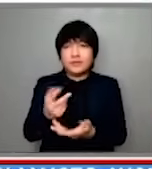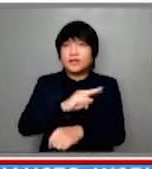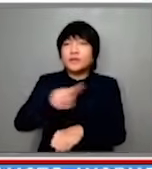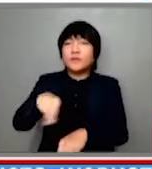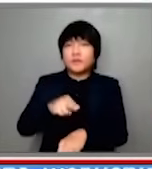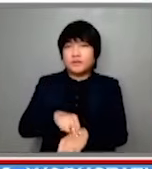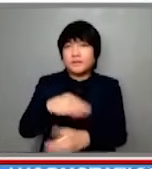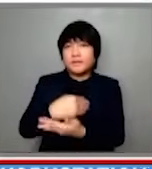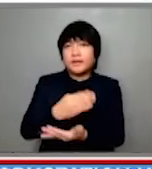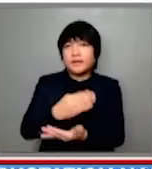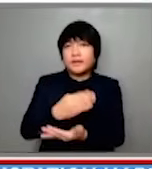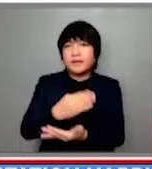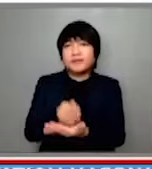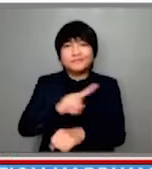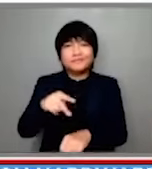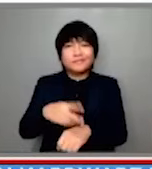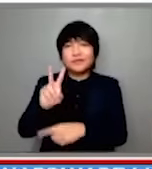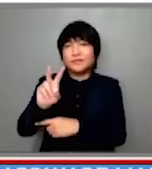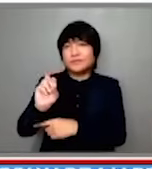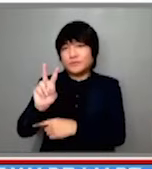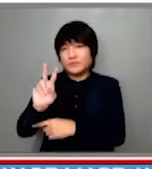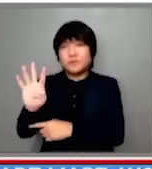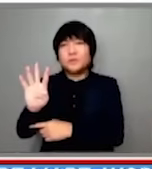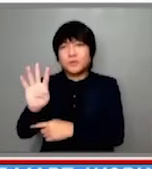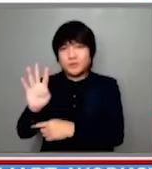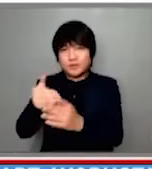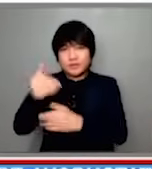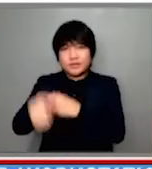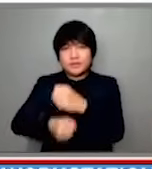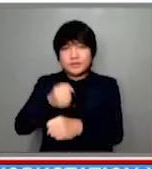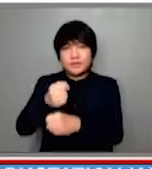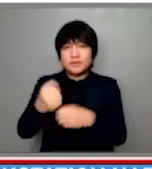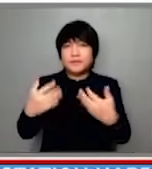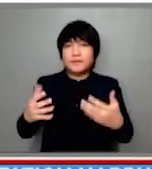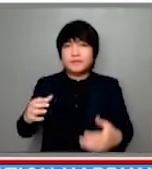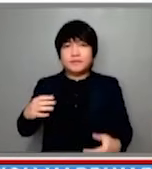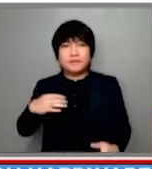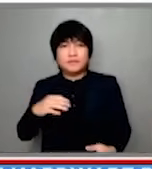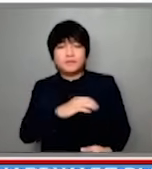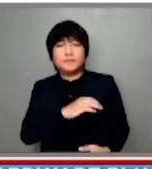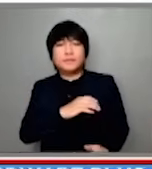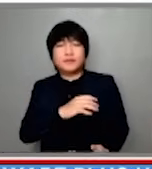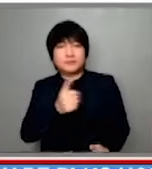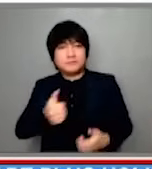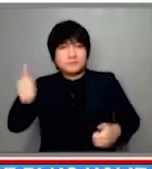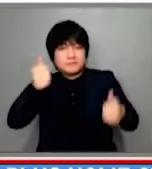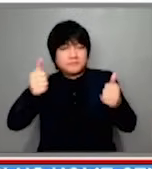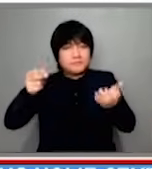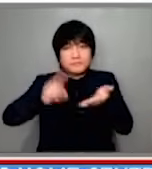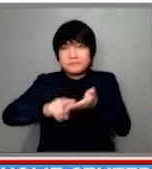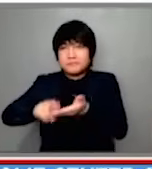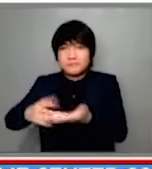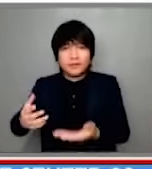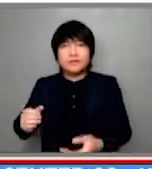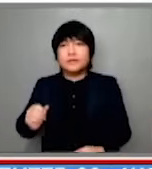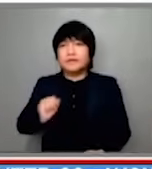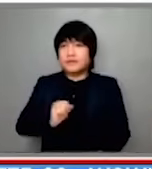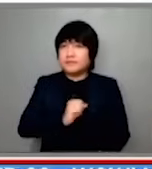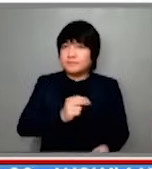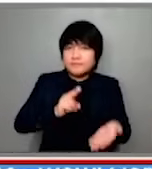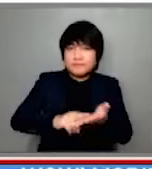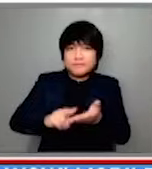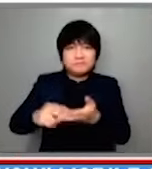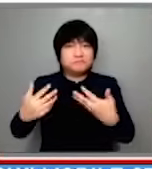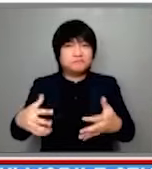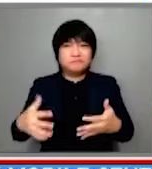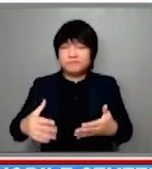2024. Inaprubahan na ng Bicameral Conference Committee ang panukalang budget at niratify na rin ng Senado at Kamara kahapon. Ayon kay